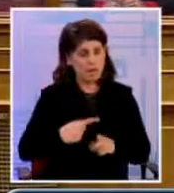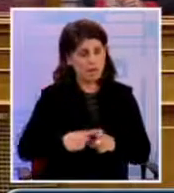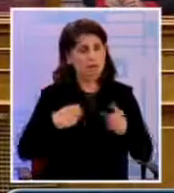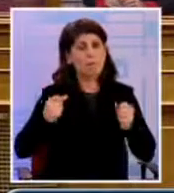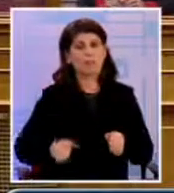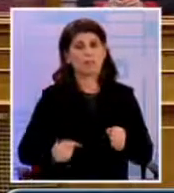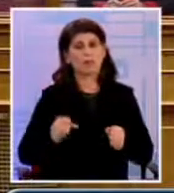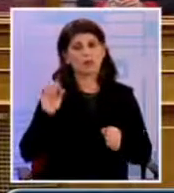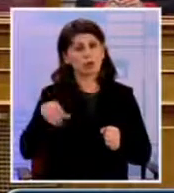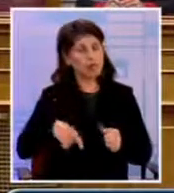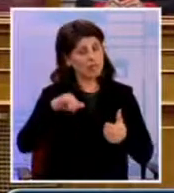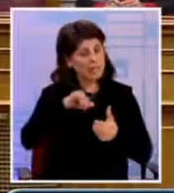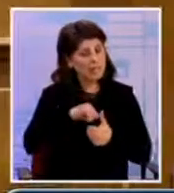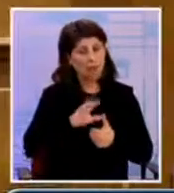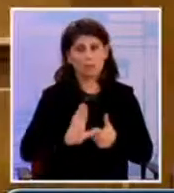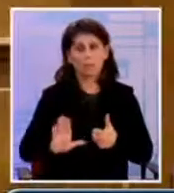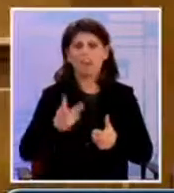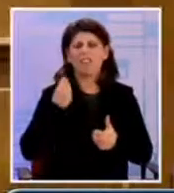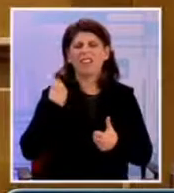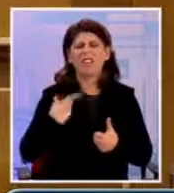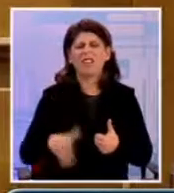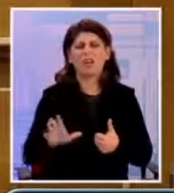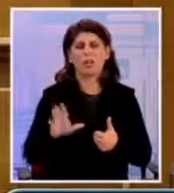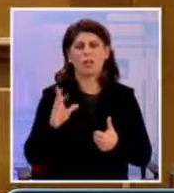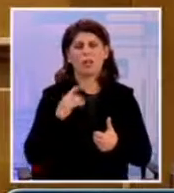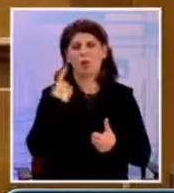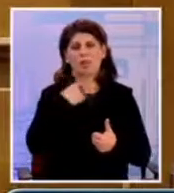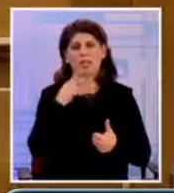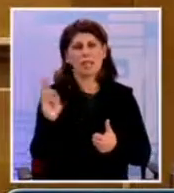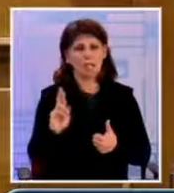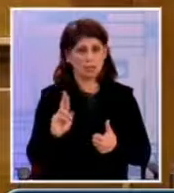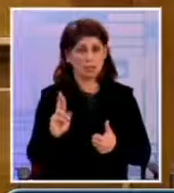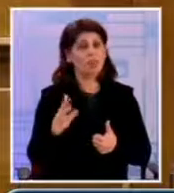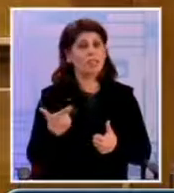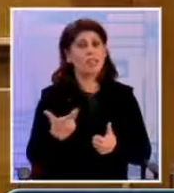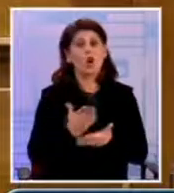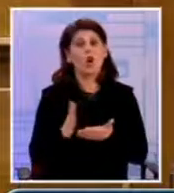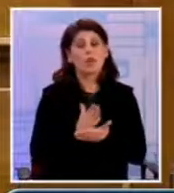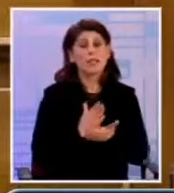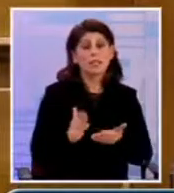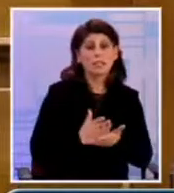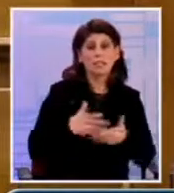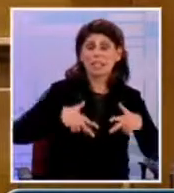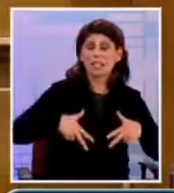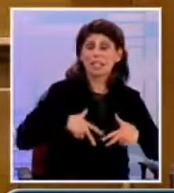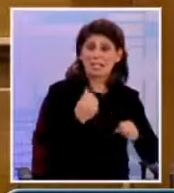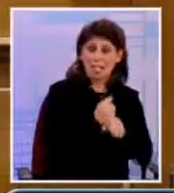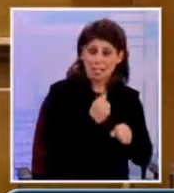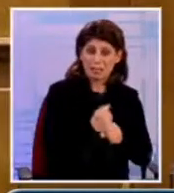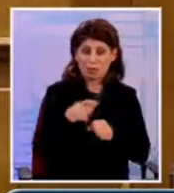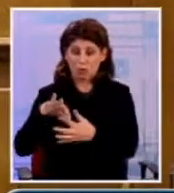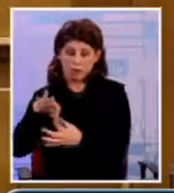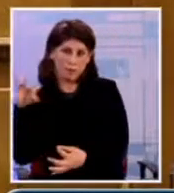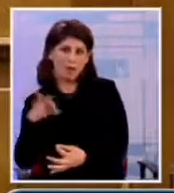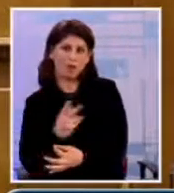βάση εκτός των άλλων αυτά τα στερεότυπα, είναι η χειρότερη μορφή ρατσισμού, διότι χωρίζει τους λαούς σε εργατικούς και